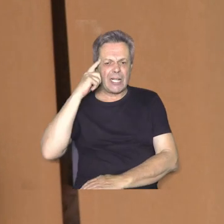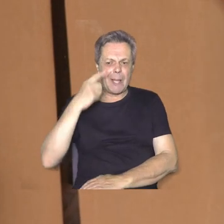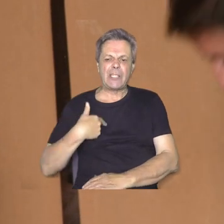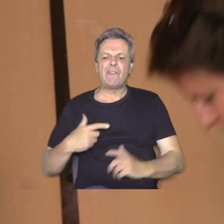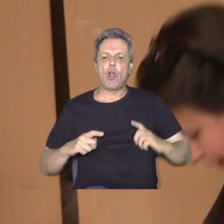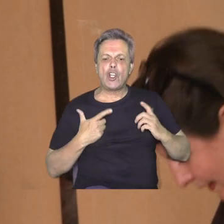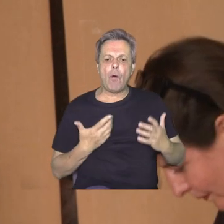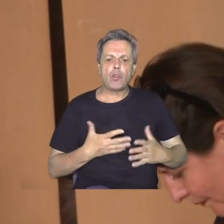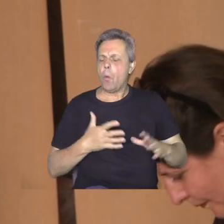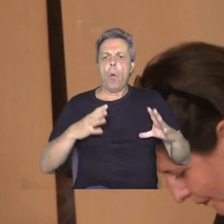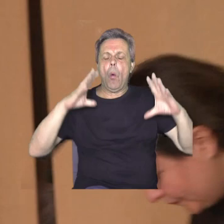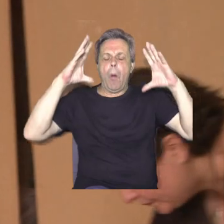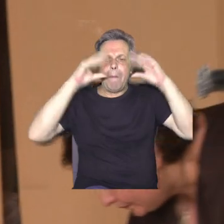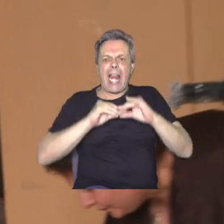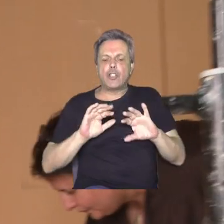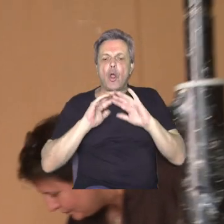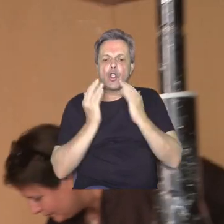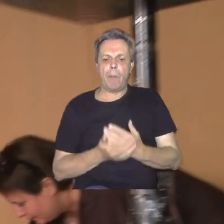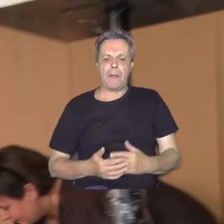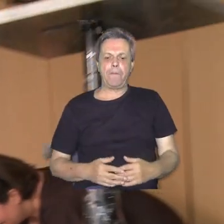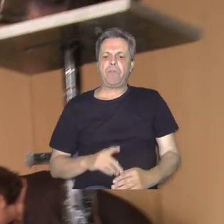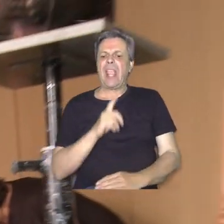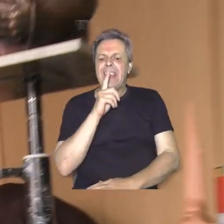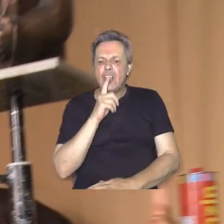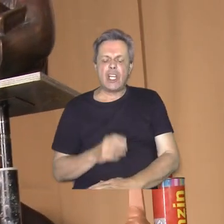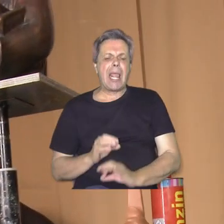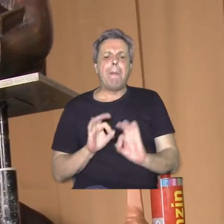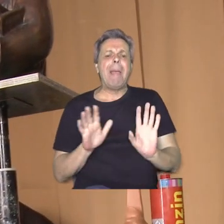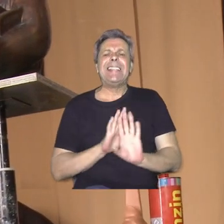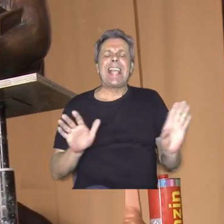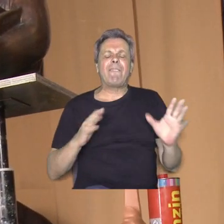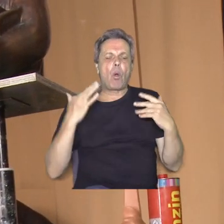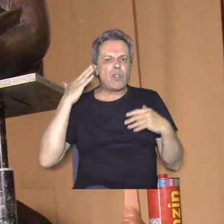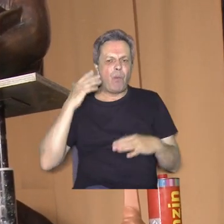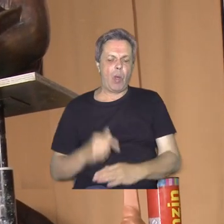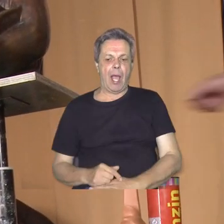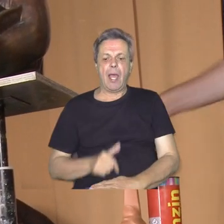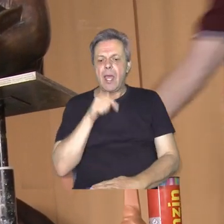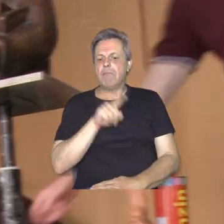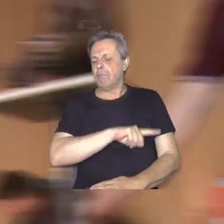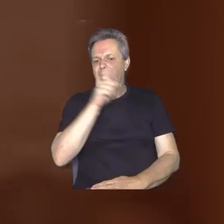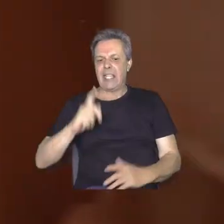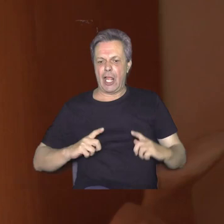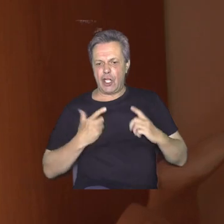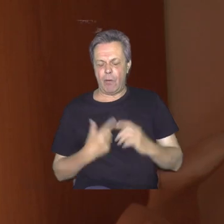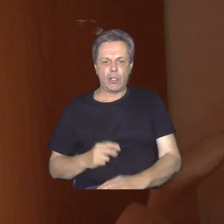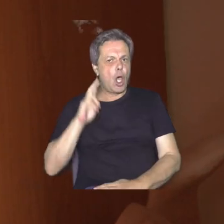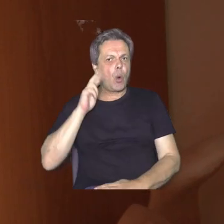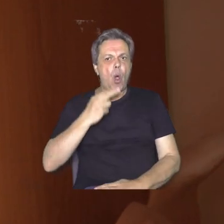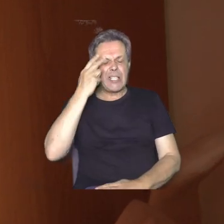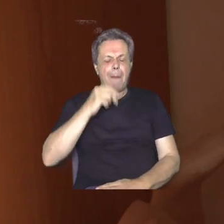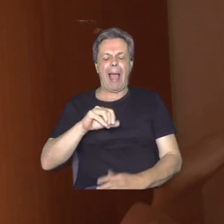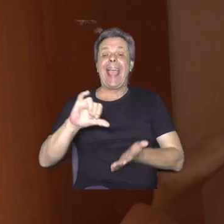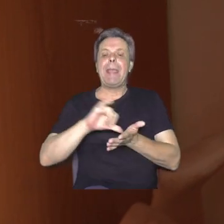Možete li zamisliti svoj život u potpuno mračnoj sobi, u potpunoj tišini, bez ikakvog zvuka? I tako cijeli život.